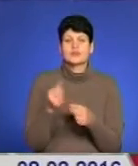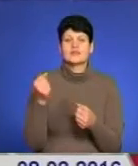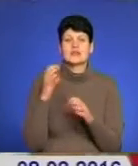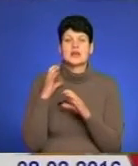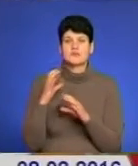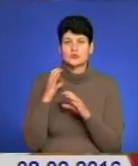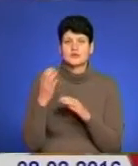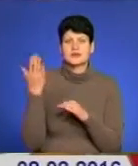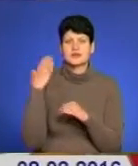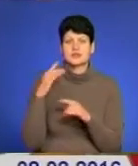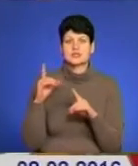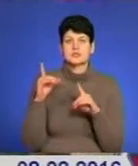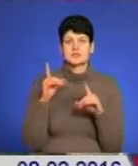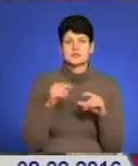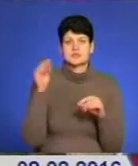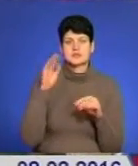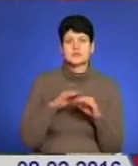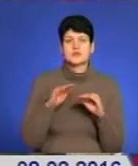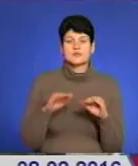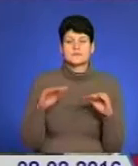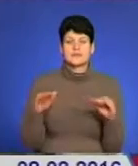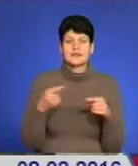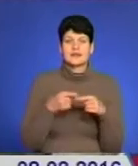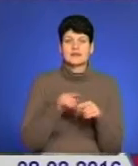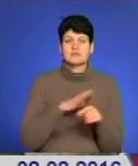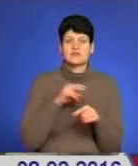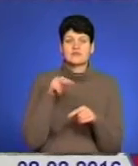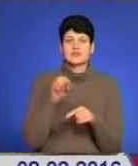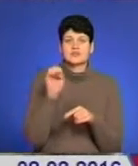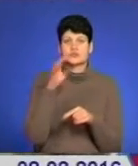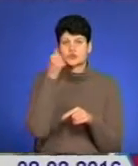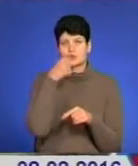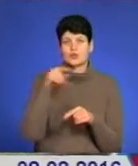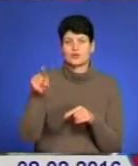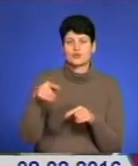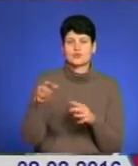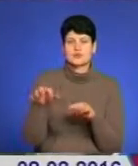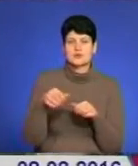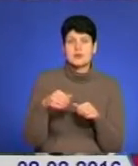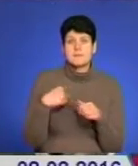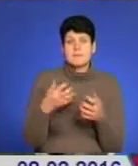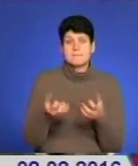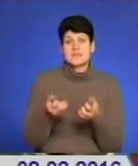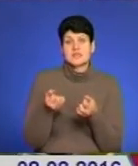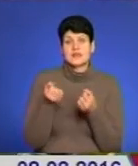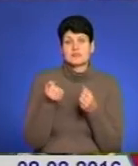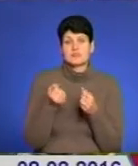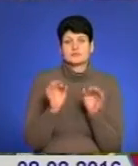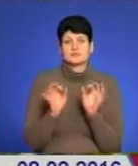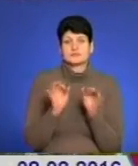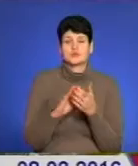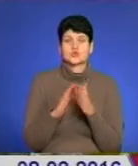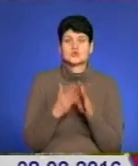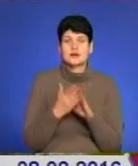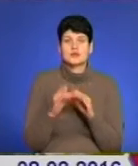який раніше возив школярів. Техніка була ще у 2014 році призвана, тобто, відповідно, ми її підтримували в належному стані,